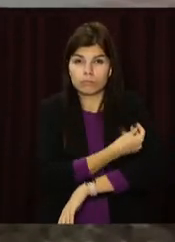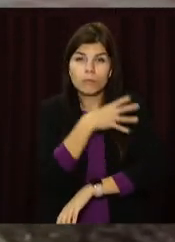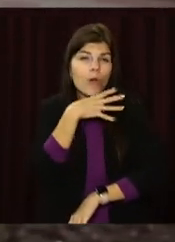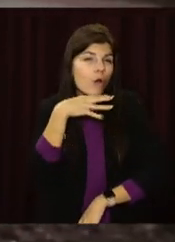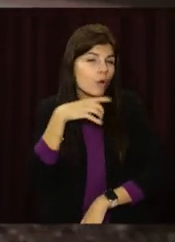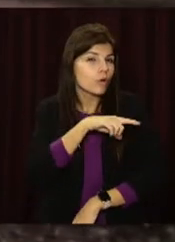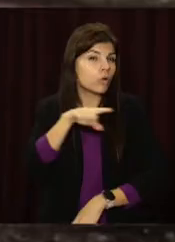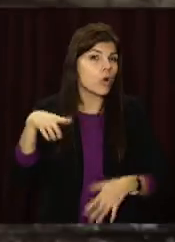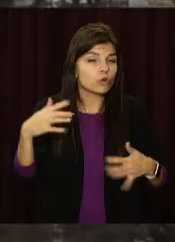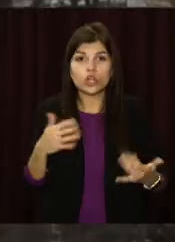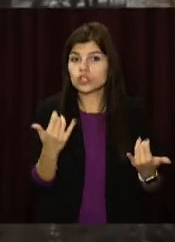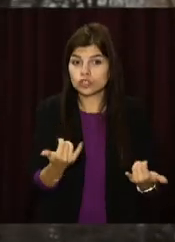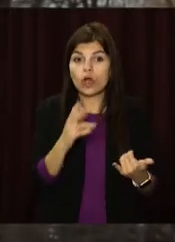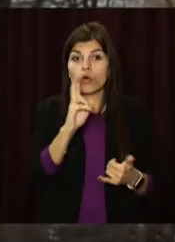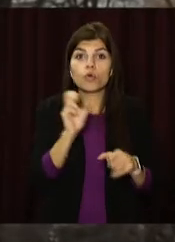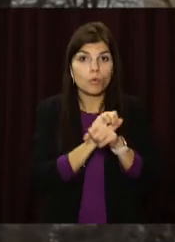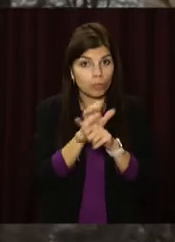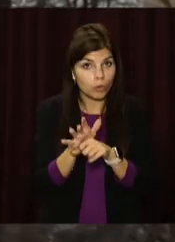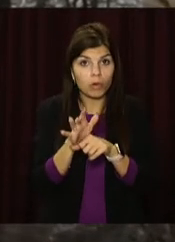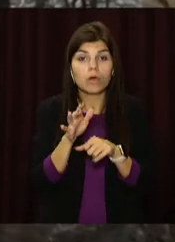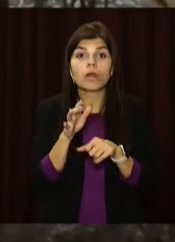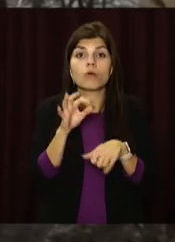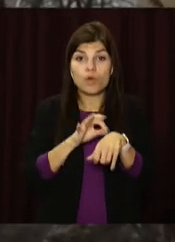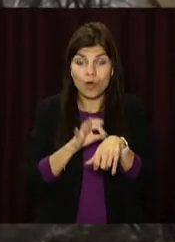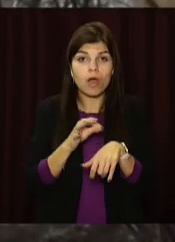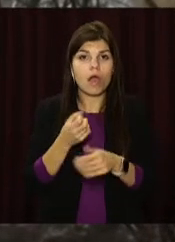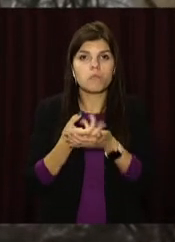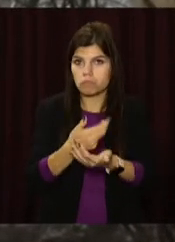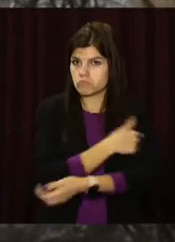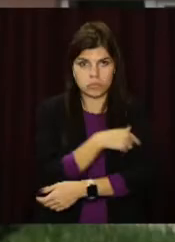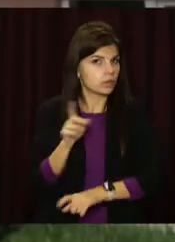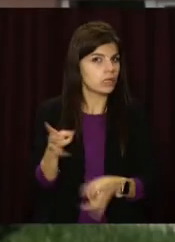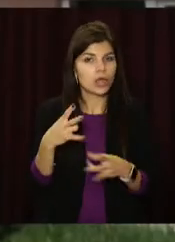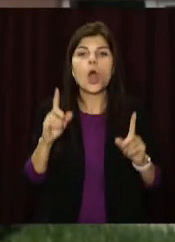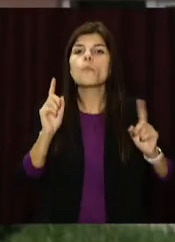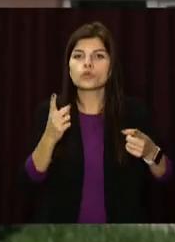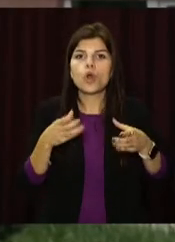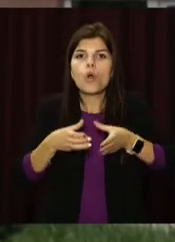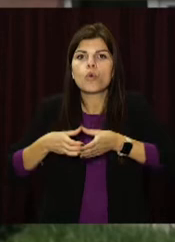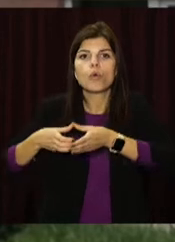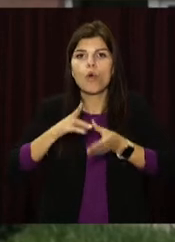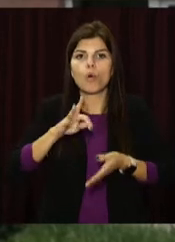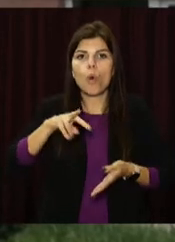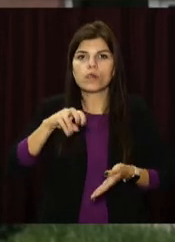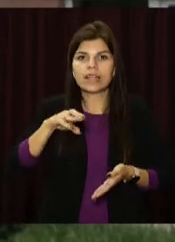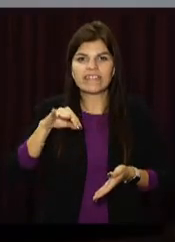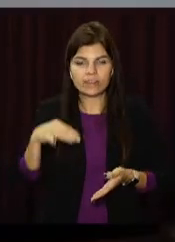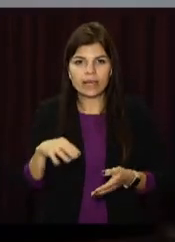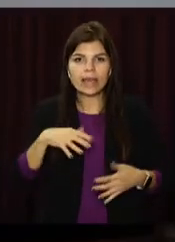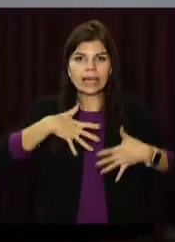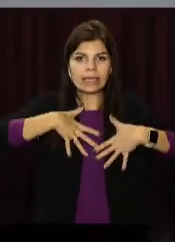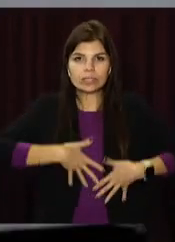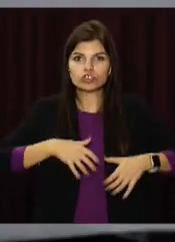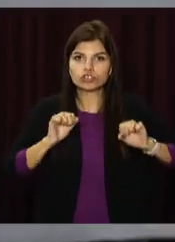Відтак, зараз жоден хворий на корону не потребує госпіталізації. Про це повідомив міський голова Морщина Руслан Ільницький. За